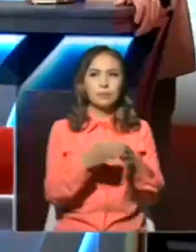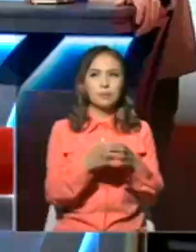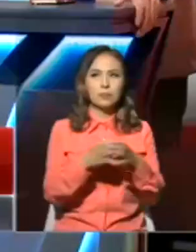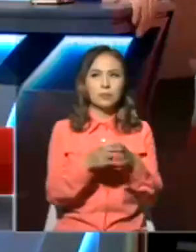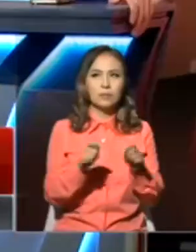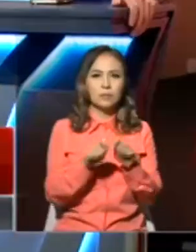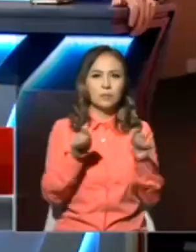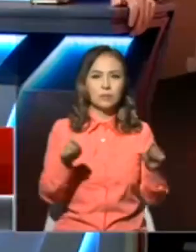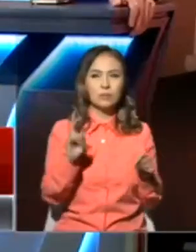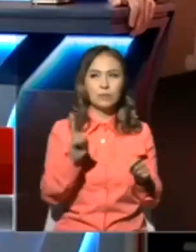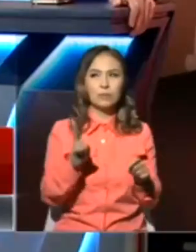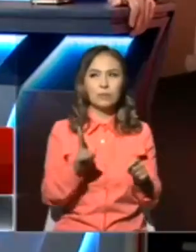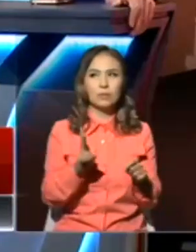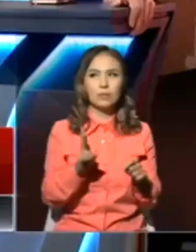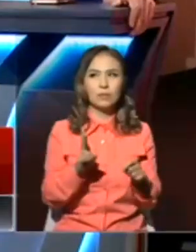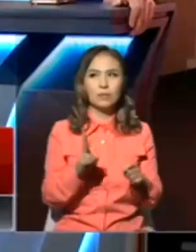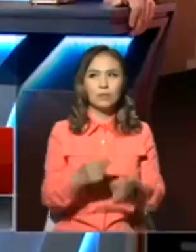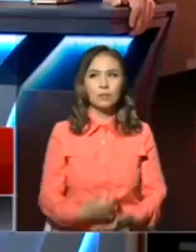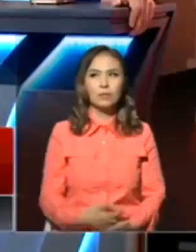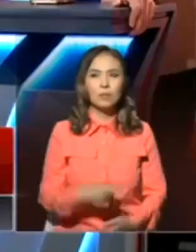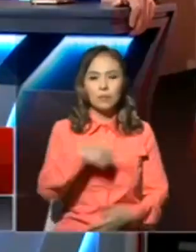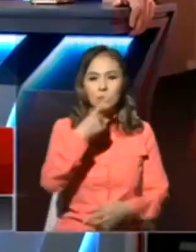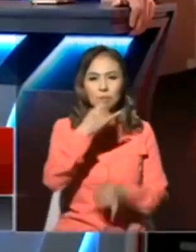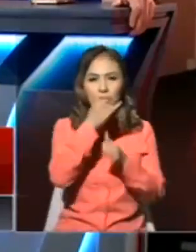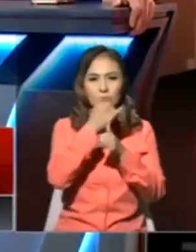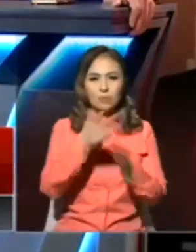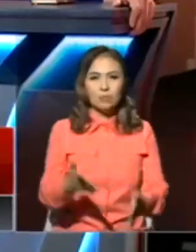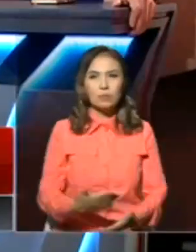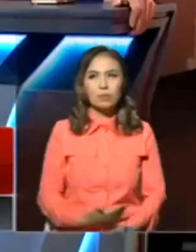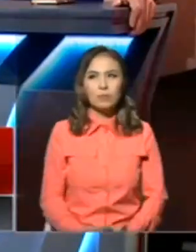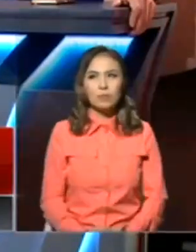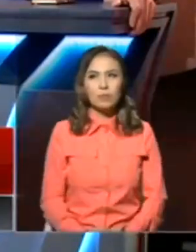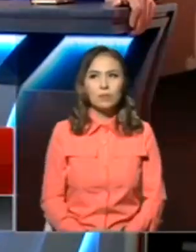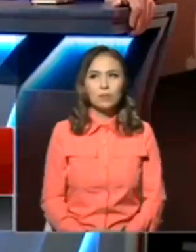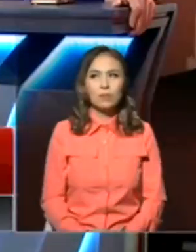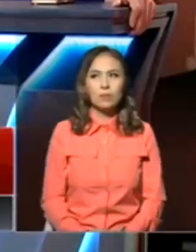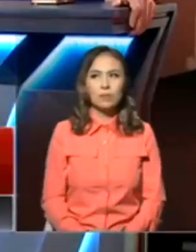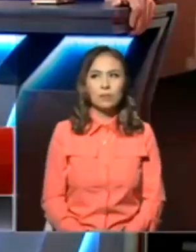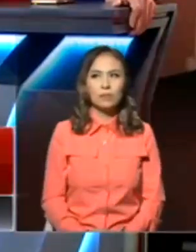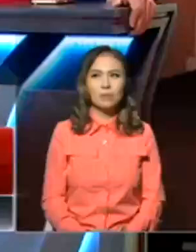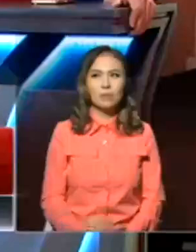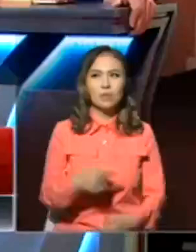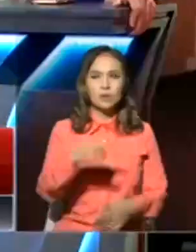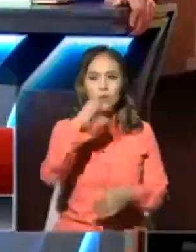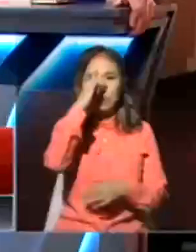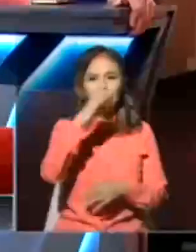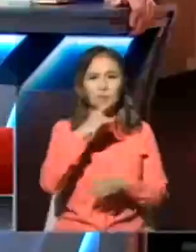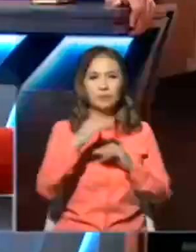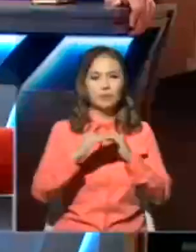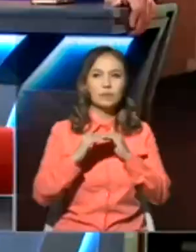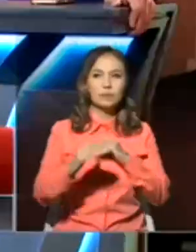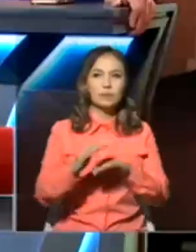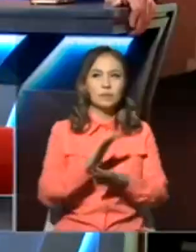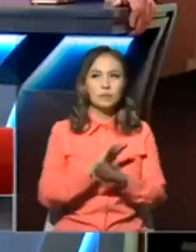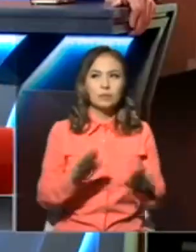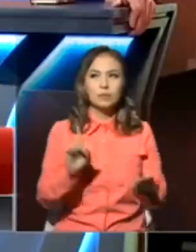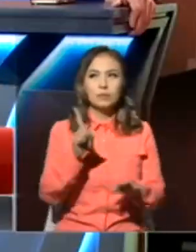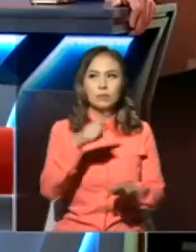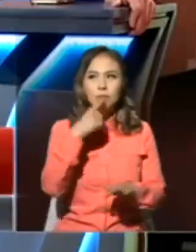кім? Оны мен айта алмаймын. Айта алмайсыз. Иә. Шетел бір компаниясы бар. Қазақстандықтар, иә, осы жерде. Иә. А неге